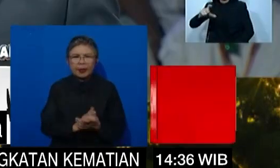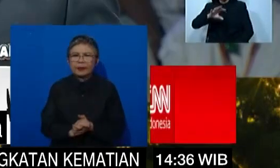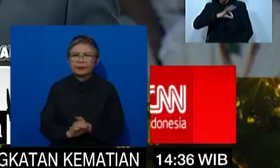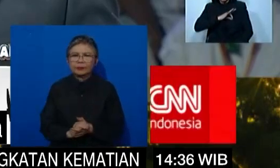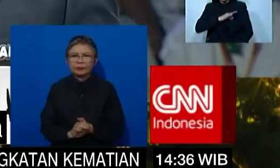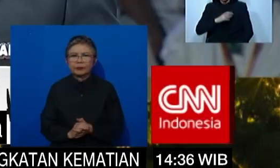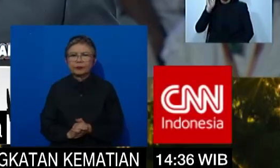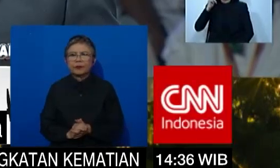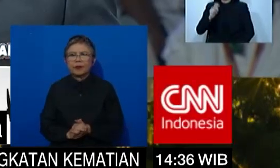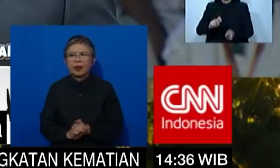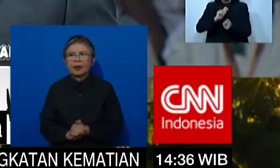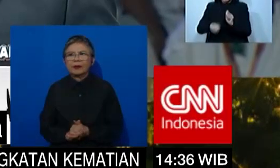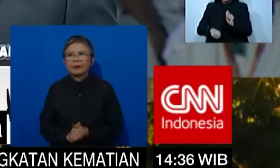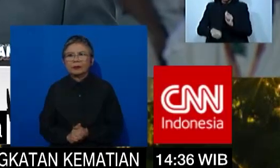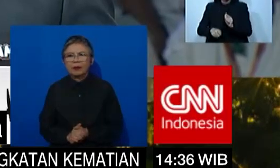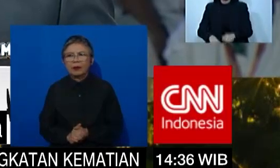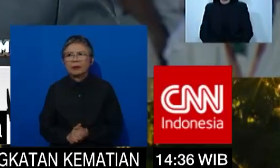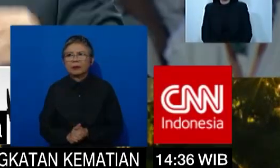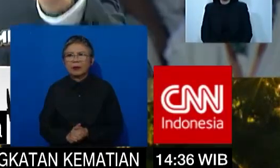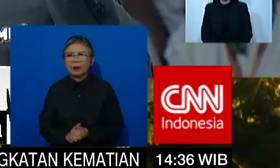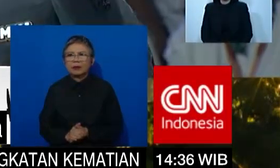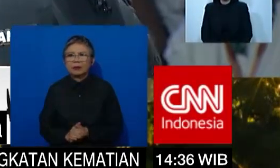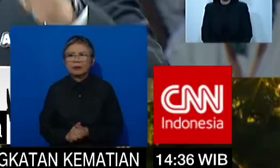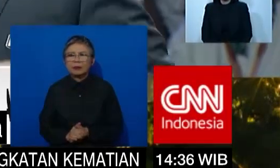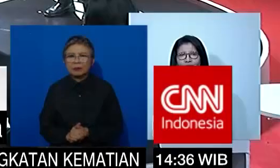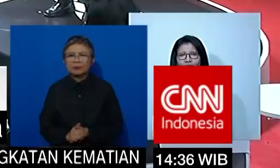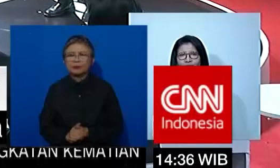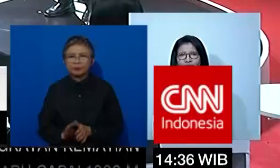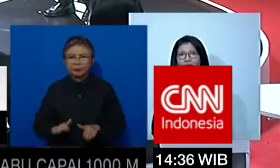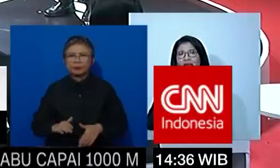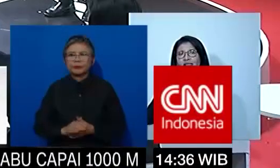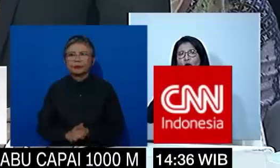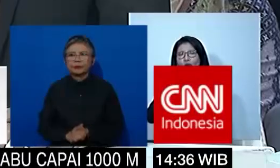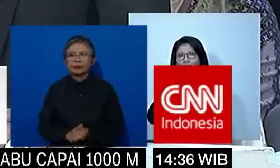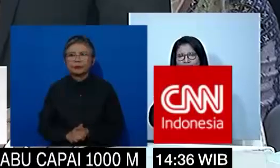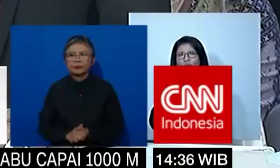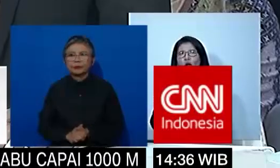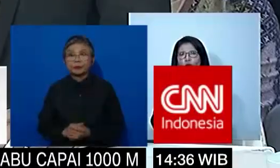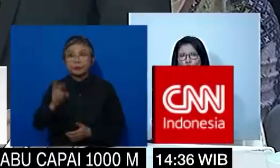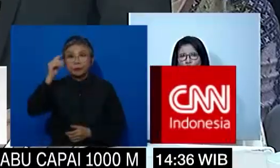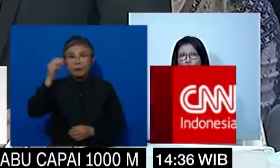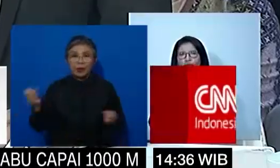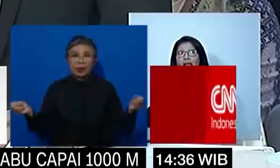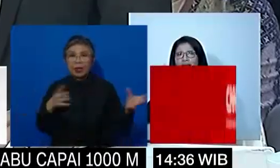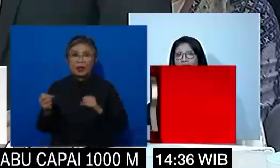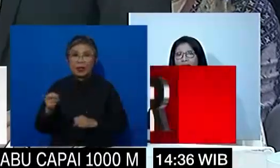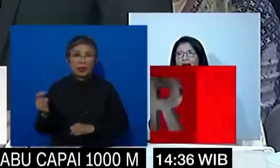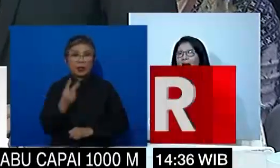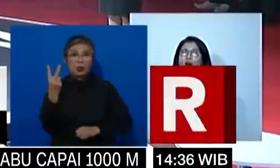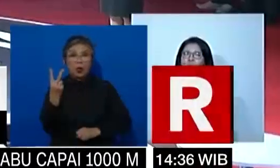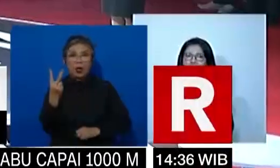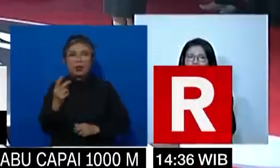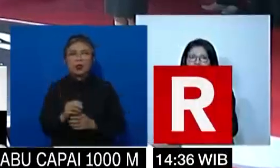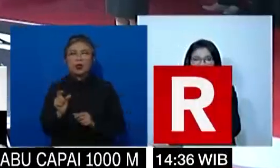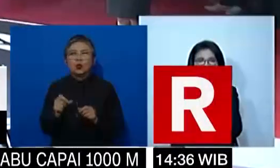pokoknya baik. Bapak ini saya ikut aja lah. Okay. Itu kan beda, ada dengan rasional. Baik. Nah. Rencananya debat paslon kedua akan